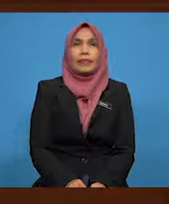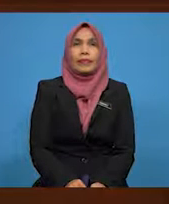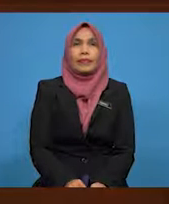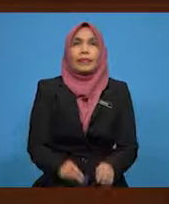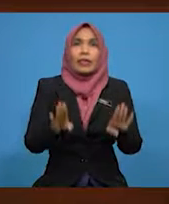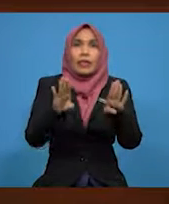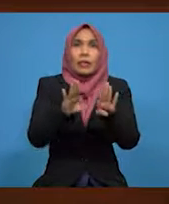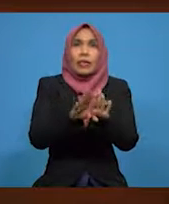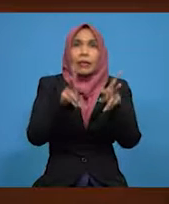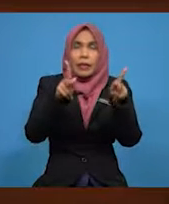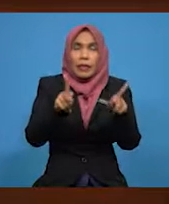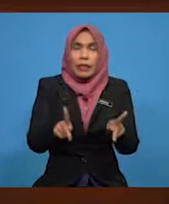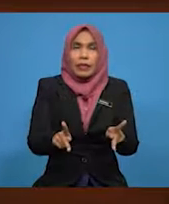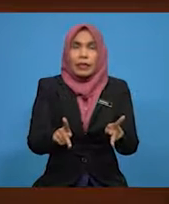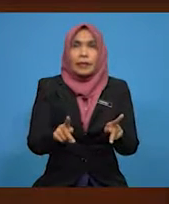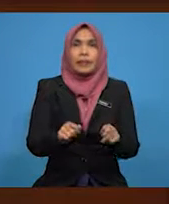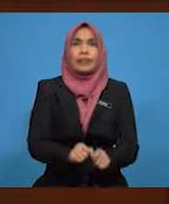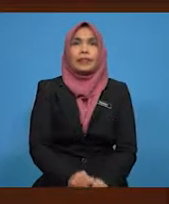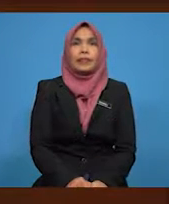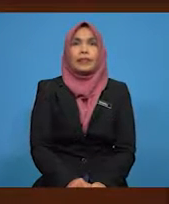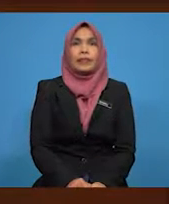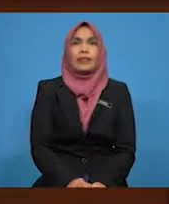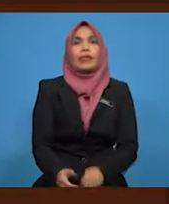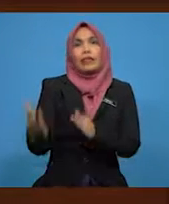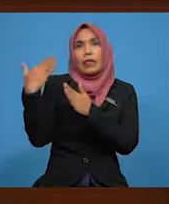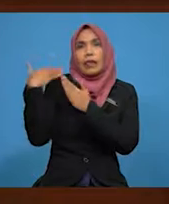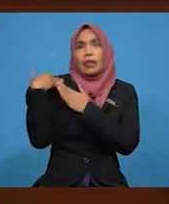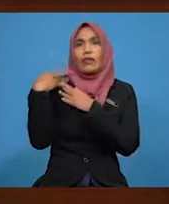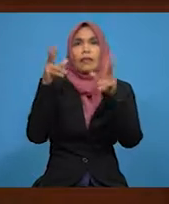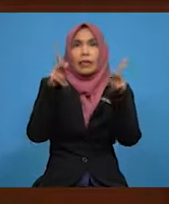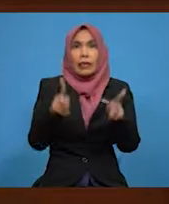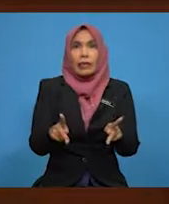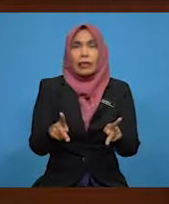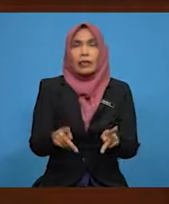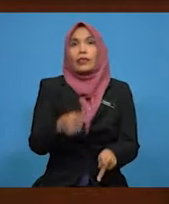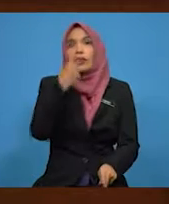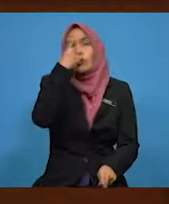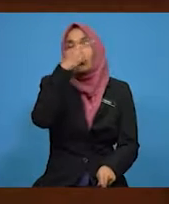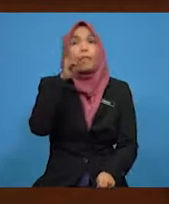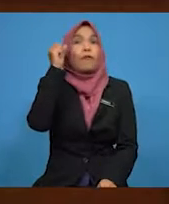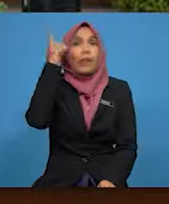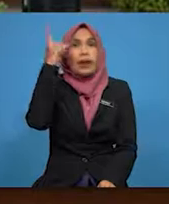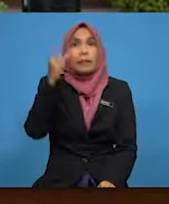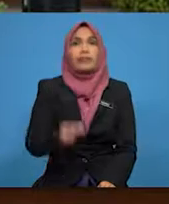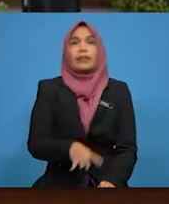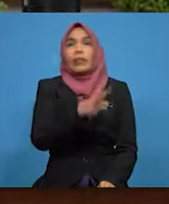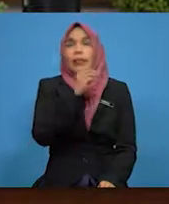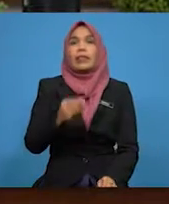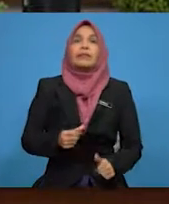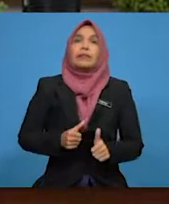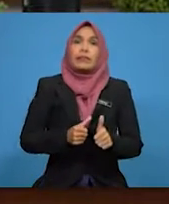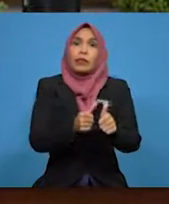Sebagai pekerja sesebuah organisasi, tanggungjawab pekerja adalah untuk memahami dan